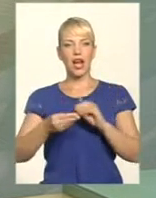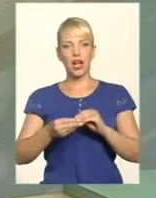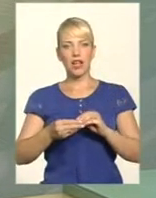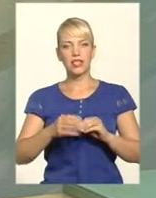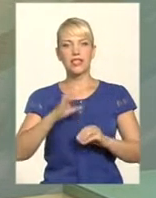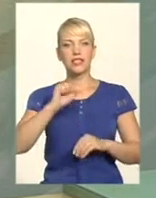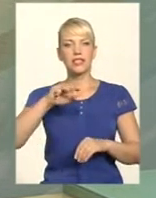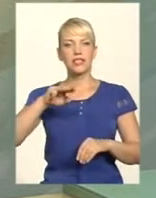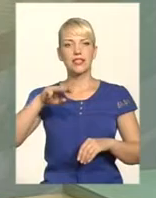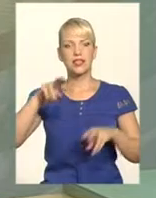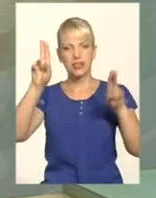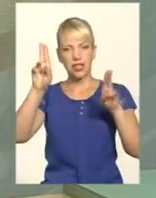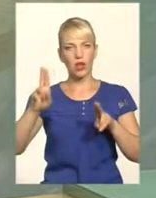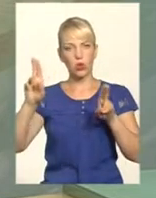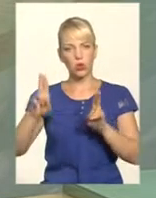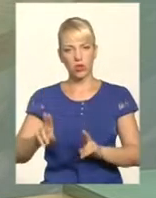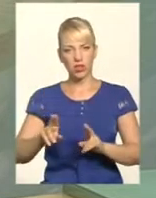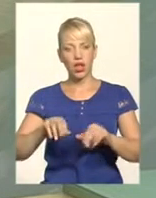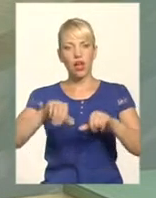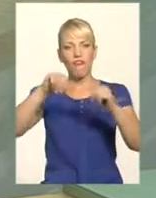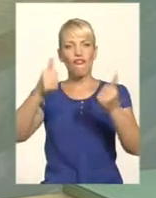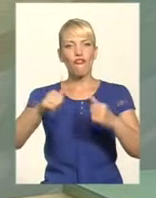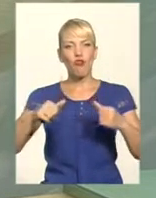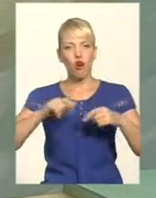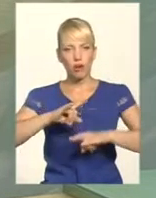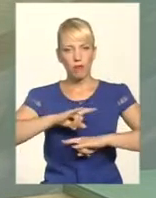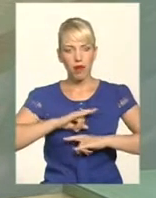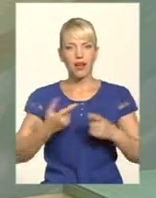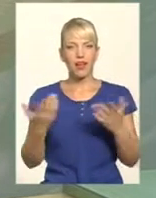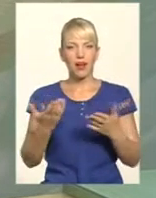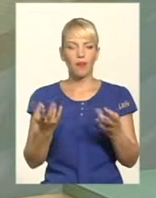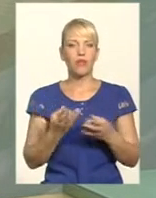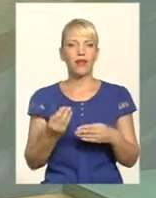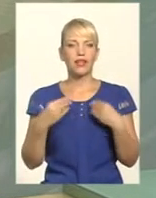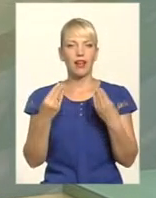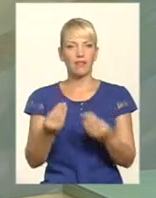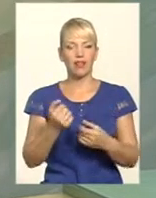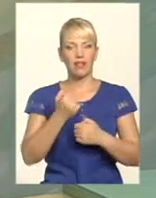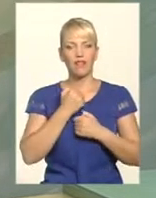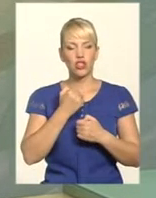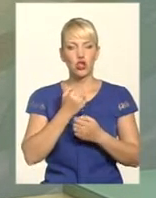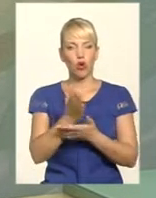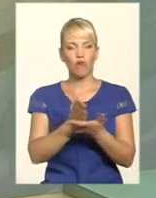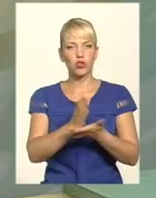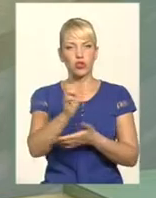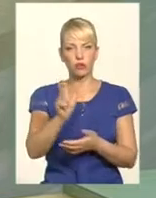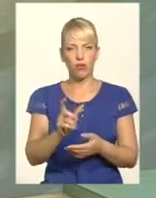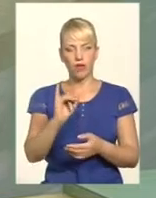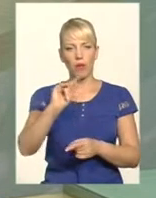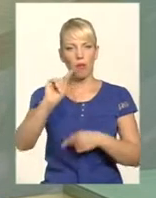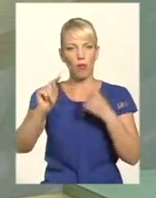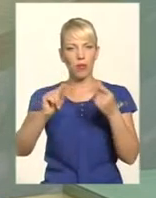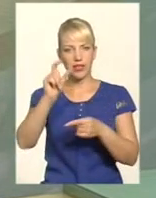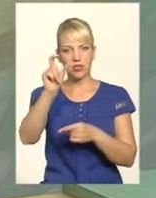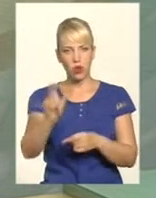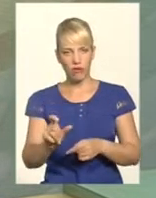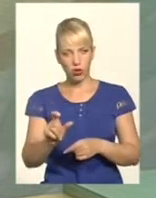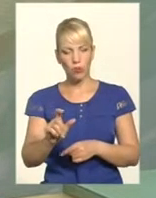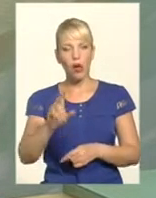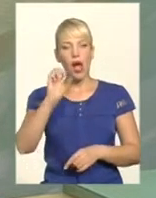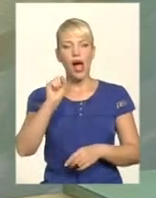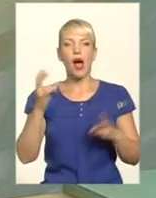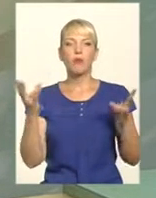яка повинна надаватися безпосередньо кожному військовослужбовцю і мобілізованому, але, звичайно, потрібно,